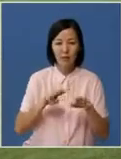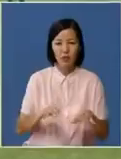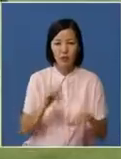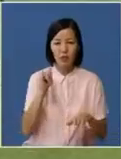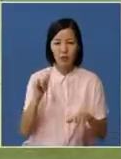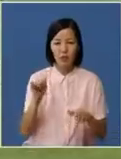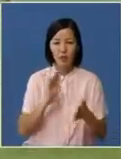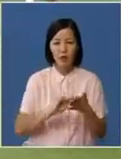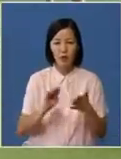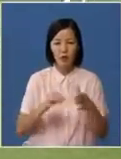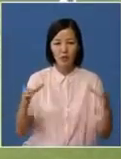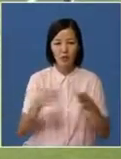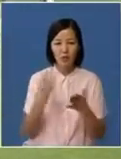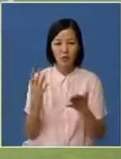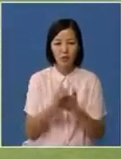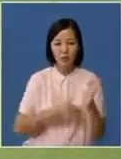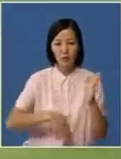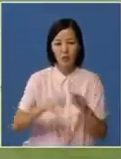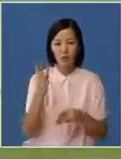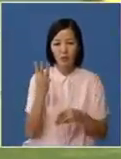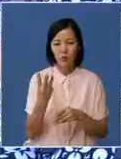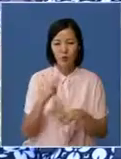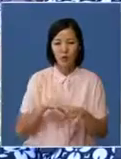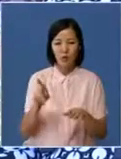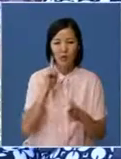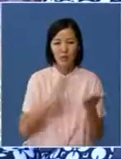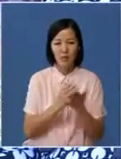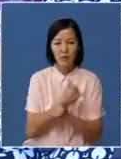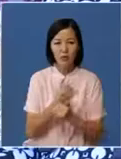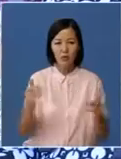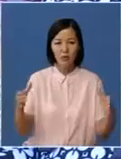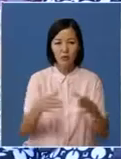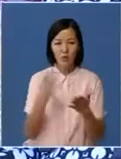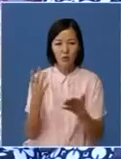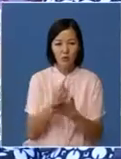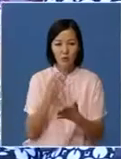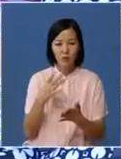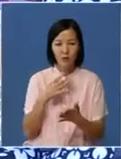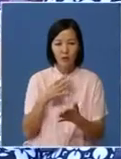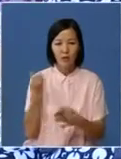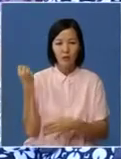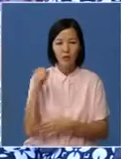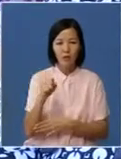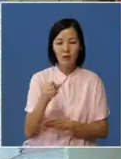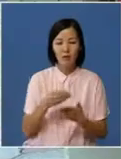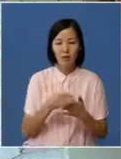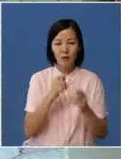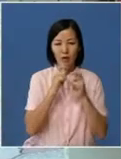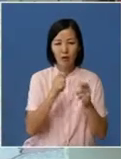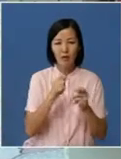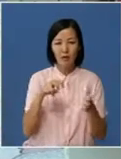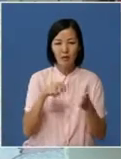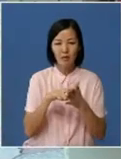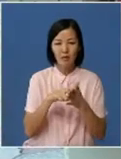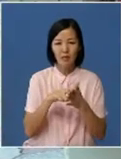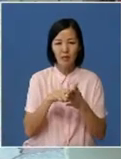журналистер құрамасына бұйырды. Ал үздік үштікті жастарға қызмет көрсету орталығының аяқ допшылары түйіндеді. Жеңімпаздар бағалы сыйлық, алғыс хаттар мен